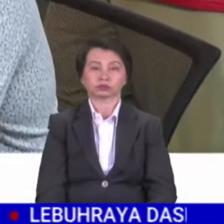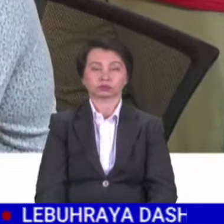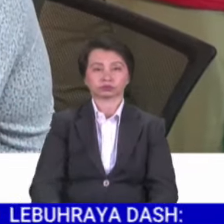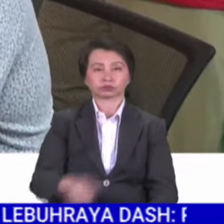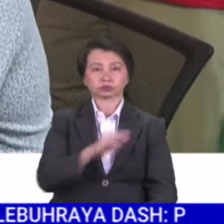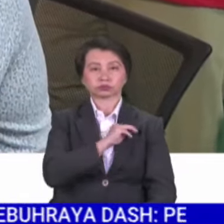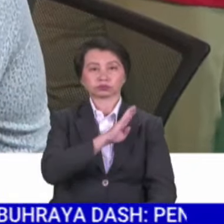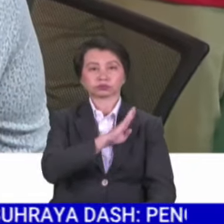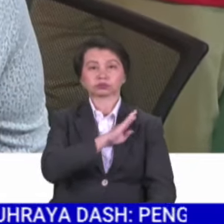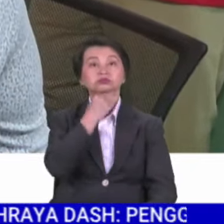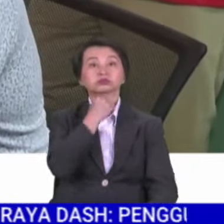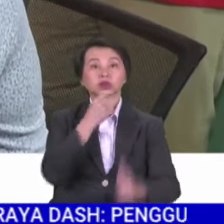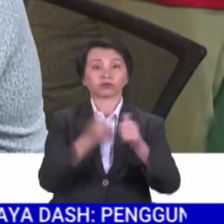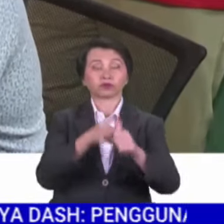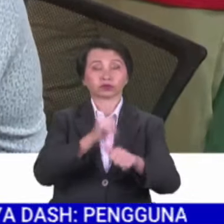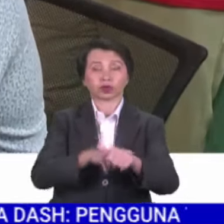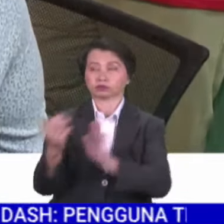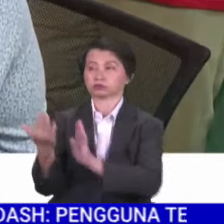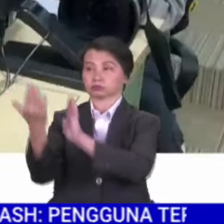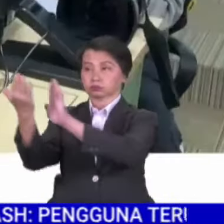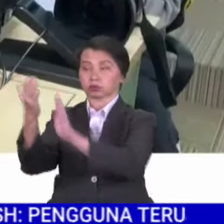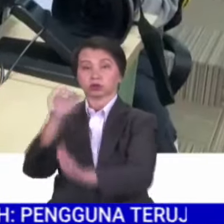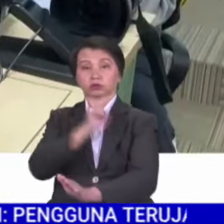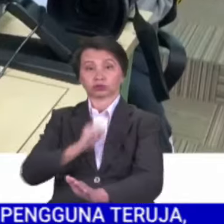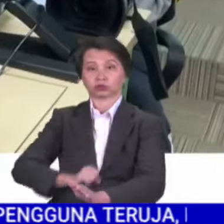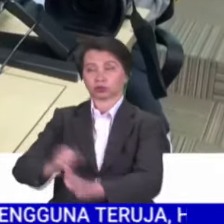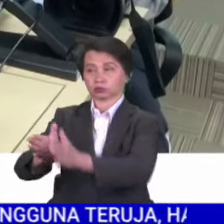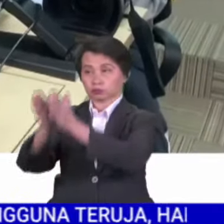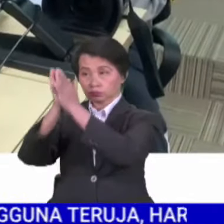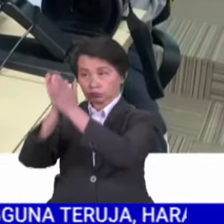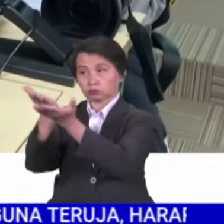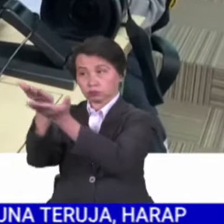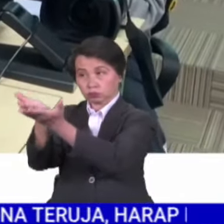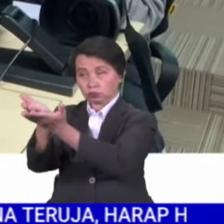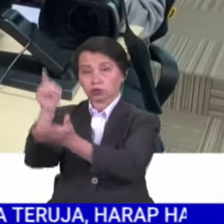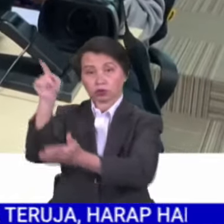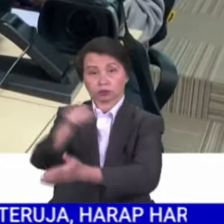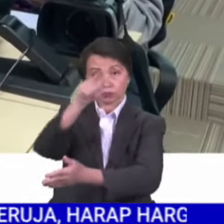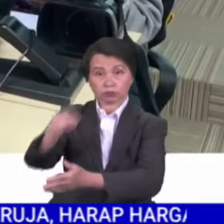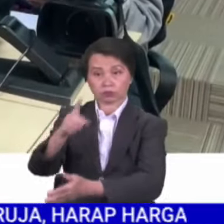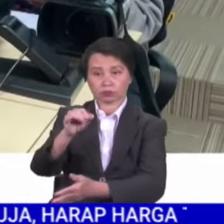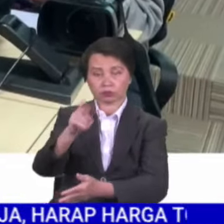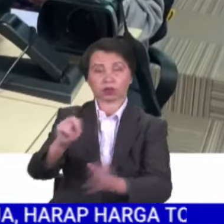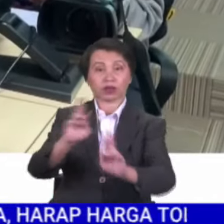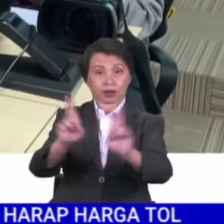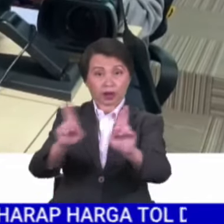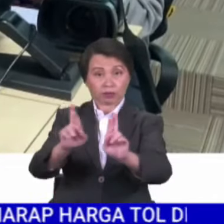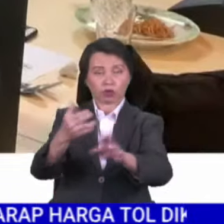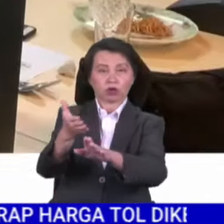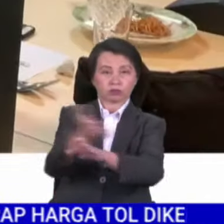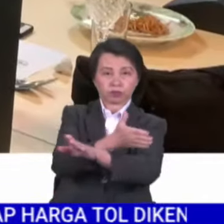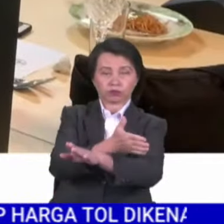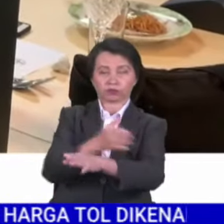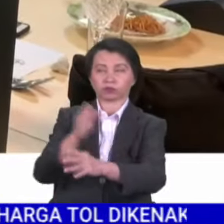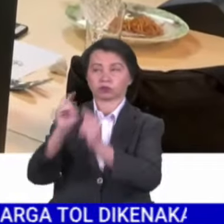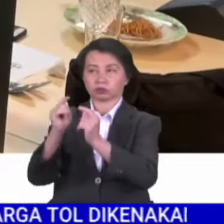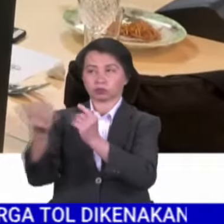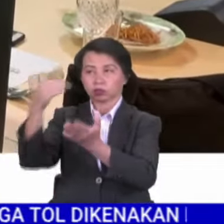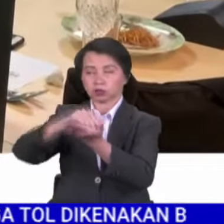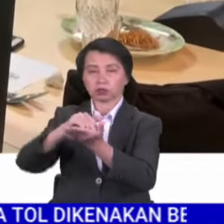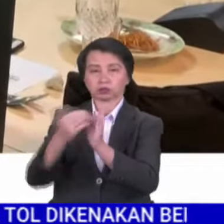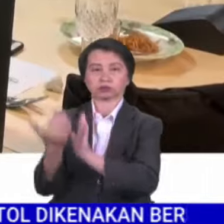Datuk Seri Saarani pertama kali menghadap Sultan Nazrin bagi mempersembahkan hasrat pembubaran DUN pada Rabu sebelum dititahkan sekali